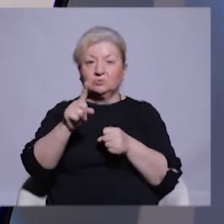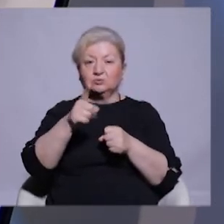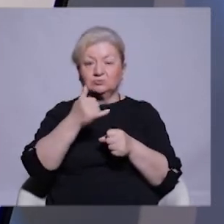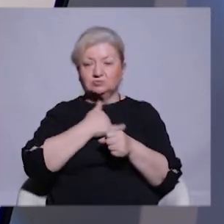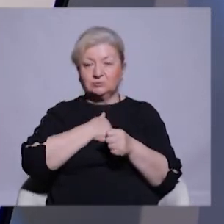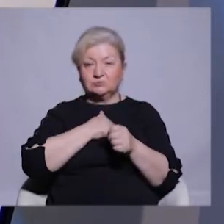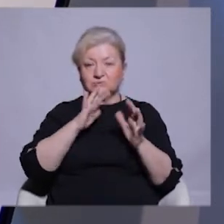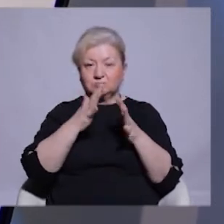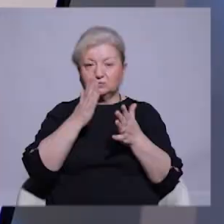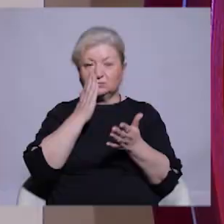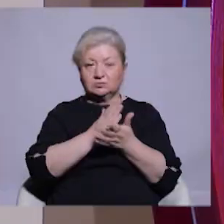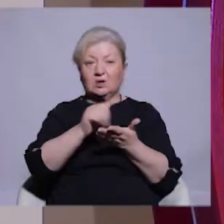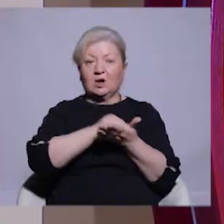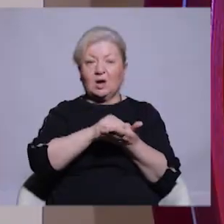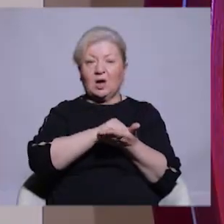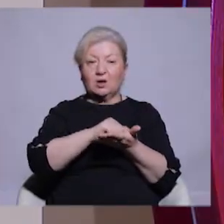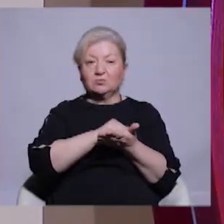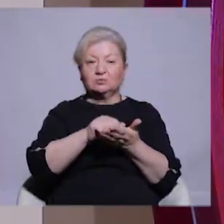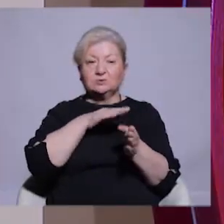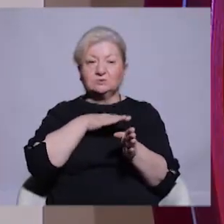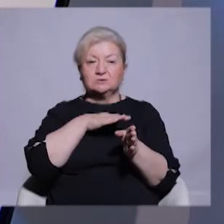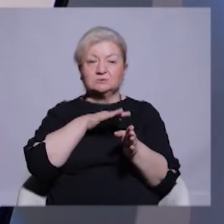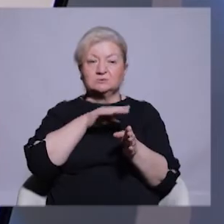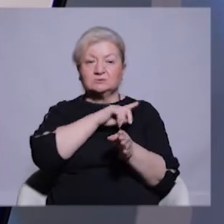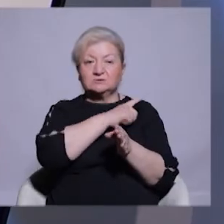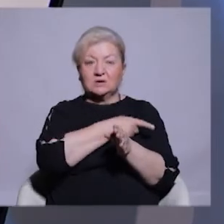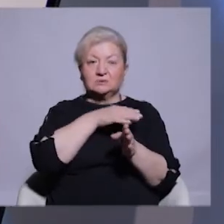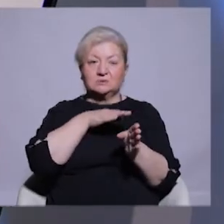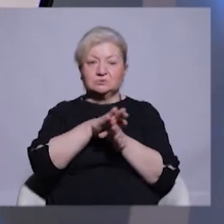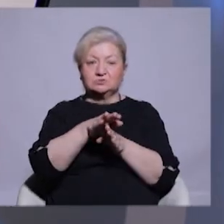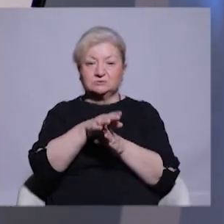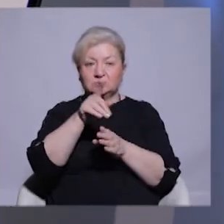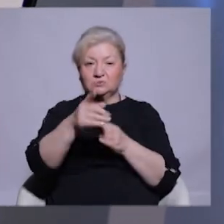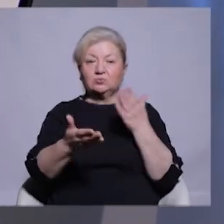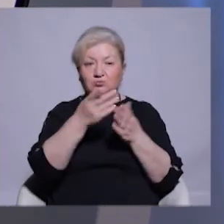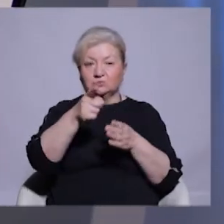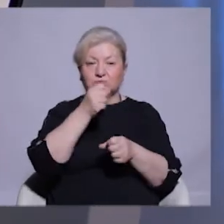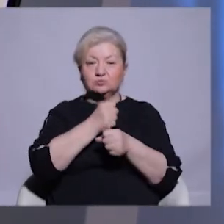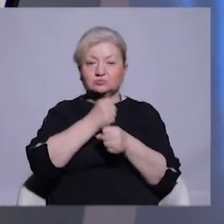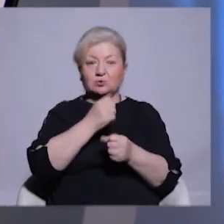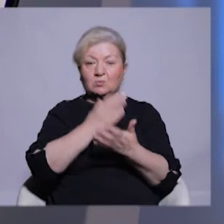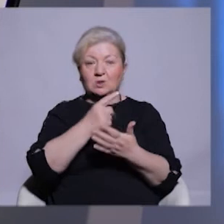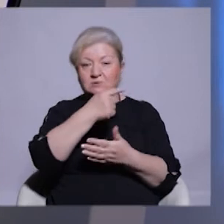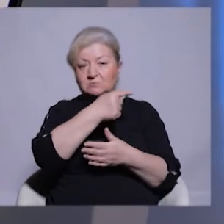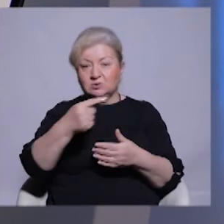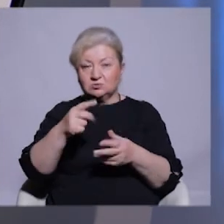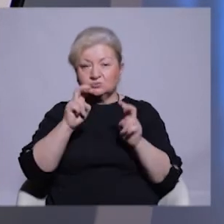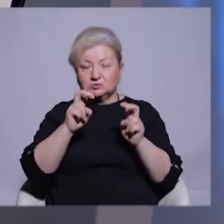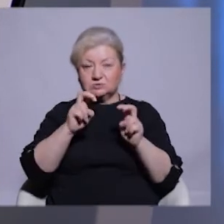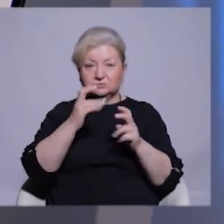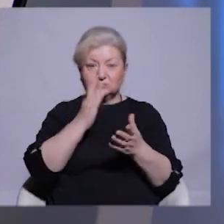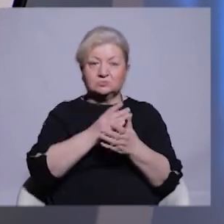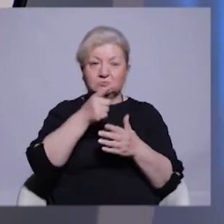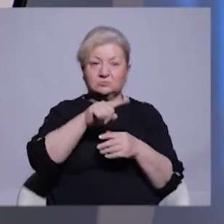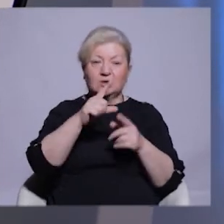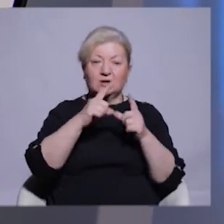ჩვენ შემთხვევაში ხახუნის ძალამ შეასრულა. და მაშინ შეხედეთ, ბუნებრივად გამოდის, რომ თუ ეს მუშაობა არის მინუს ნიშნით, გამოდის, რომ